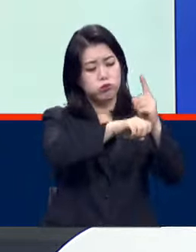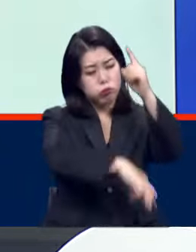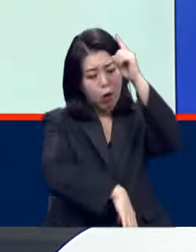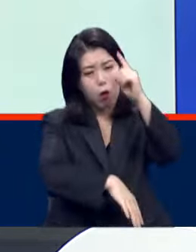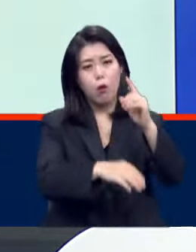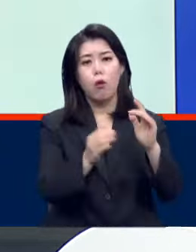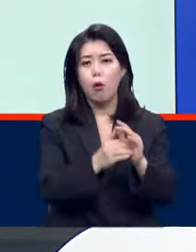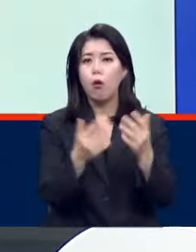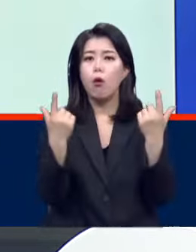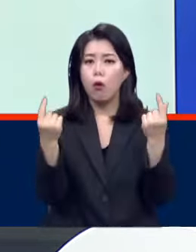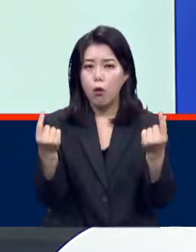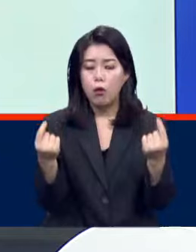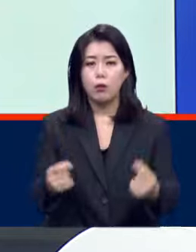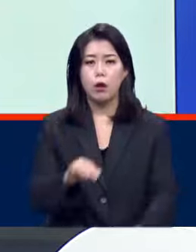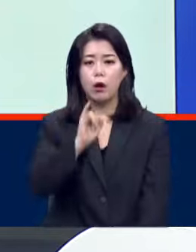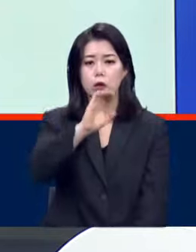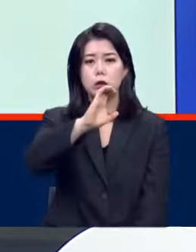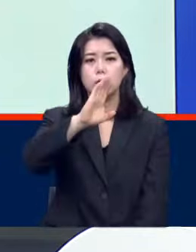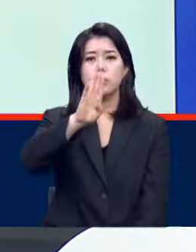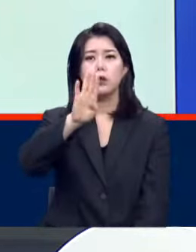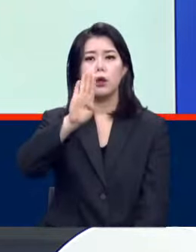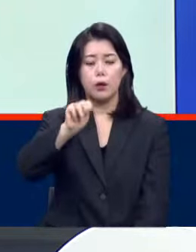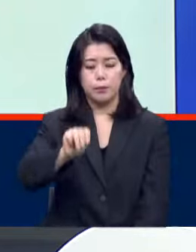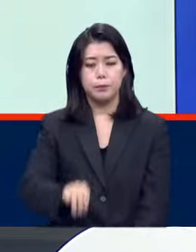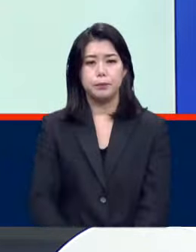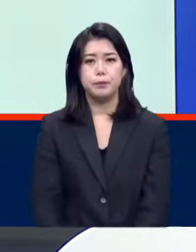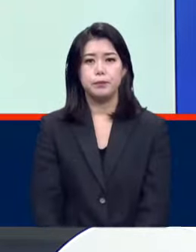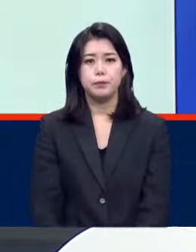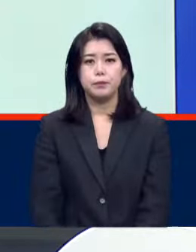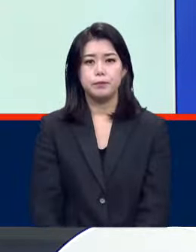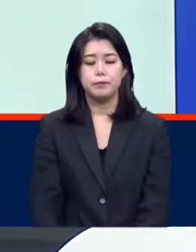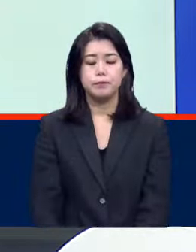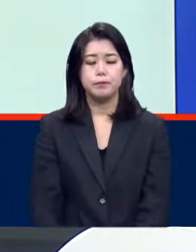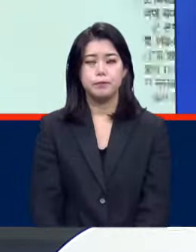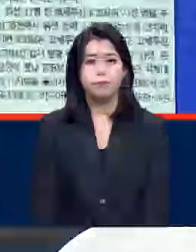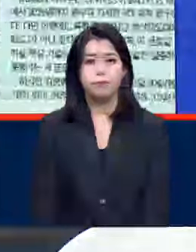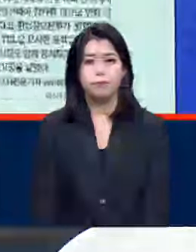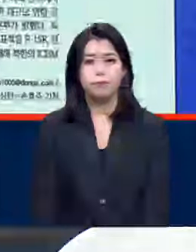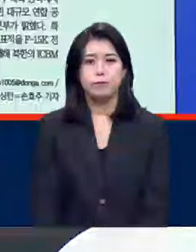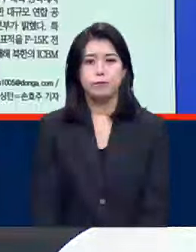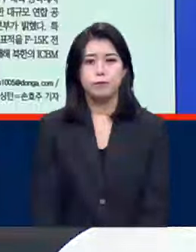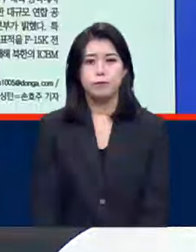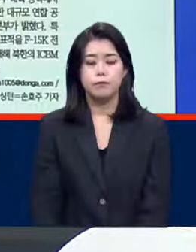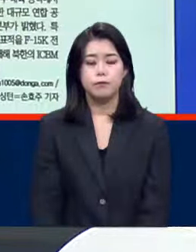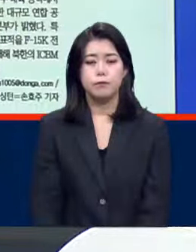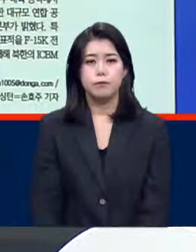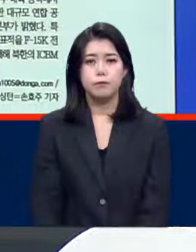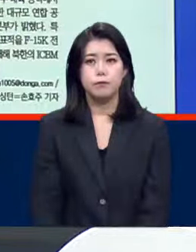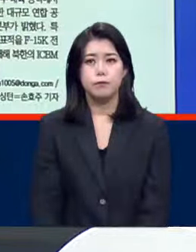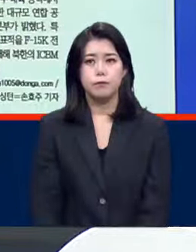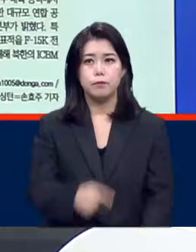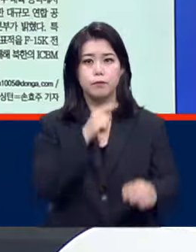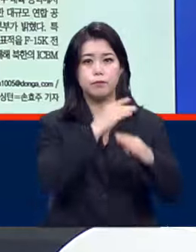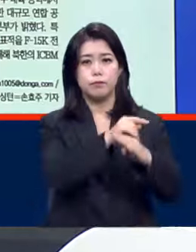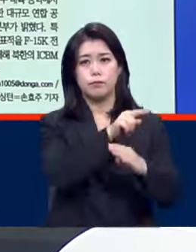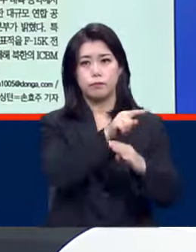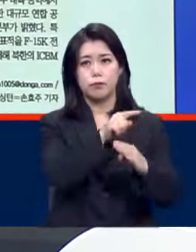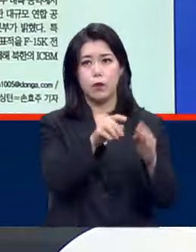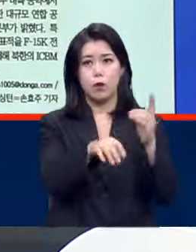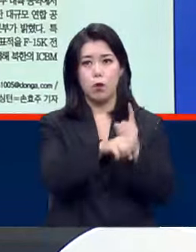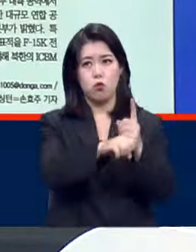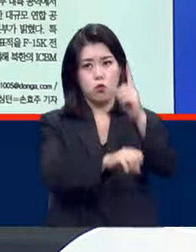ICBM 대륙관 탄도 미사일을 소화 올렸습니다 다음 캐서 볼까요 북 ICBM